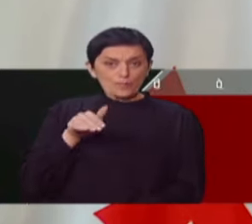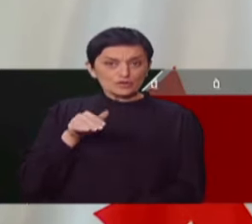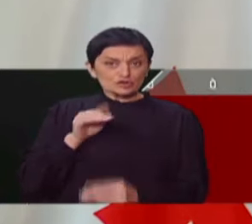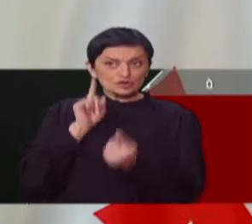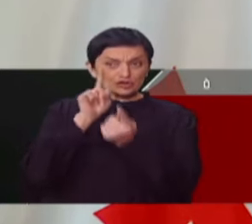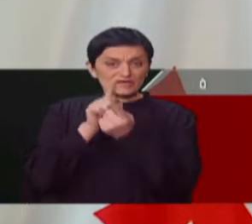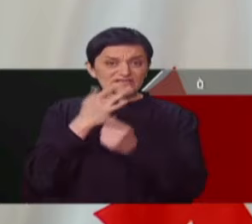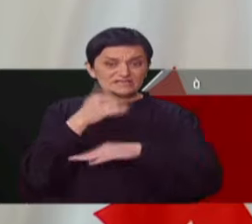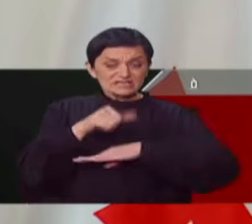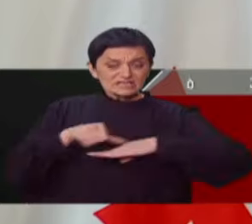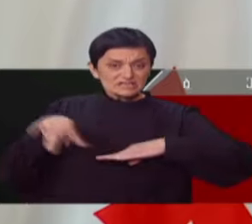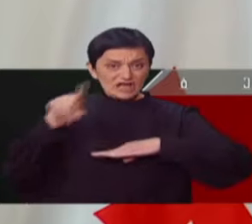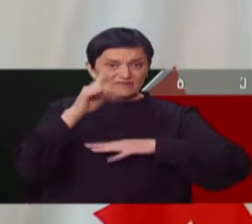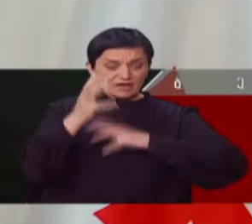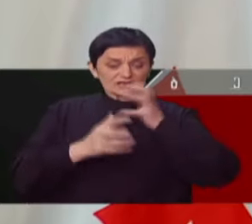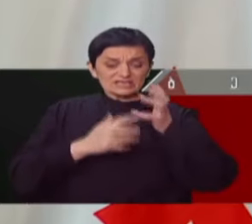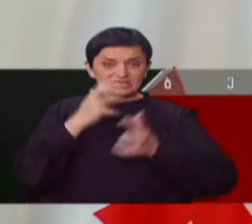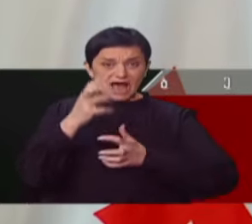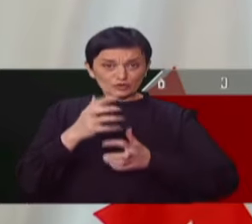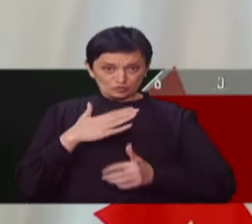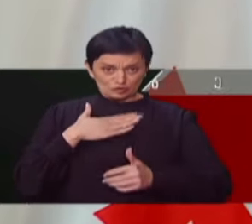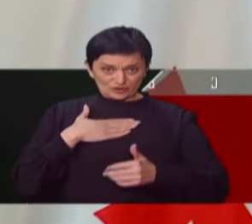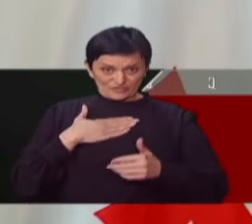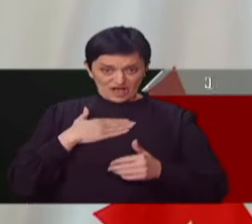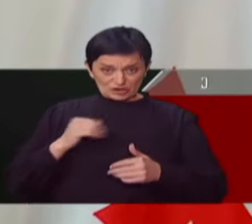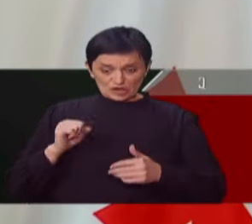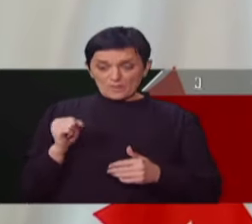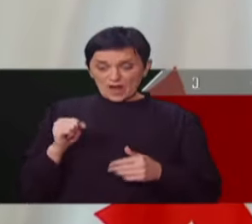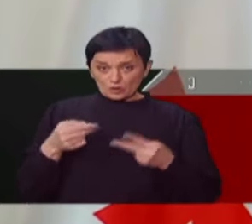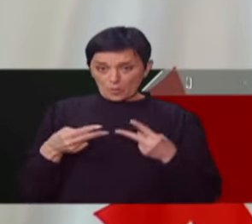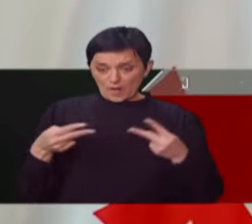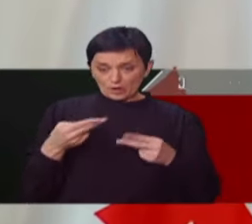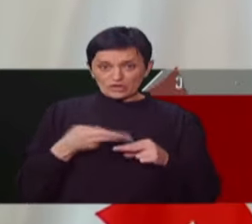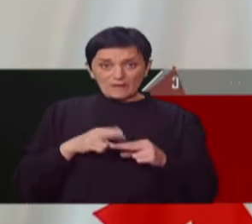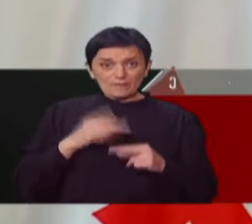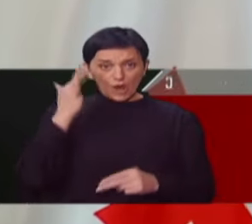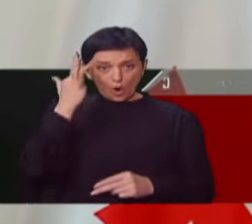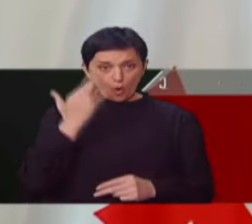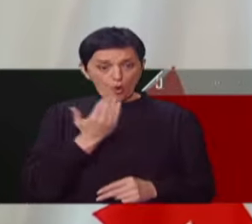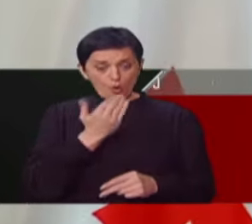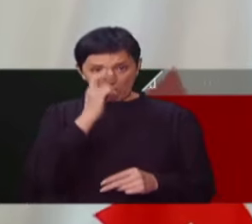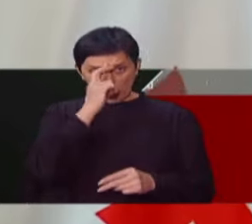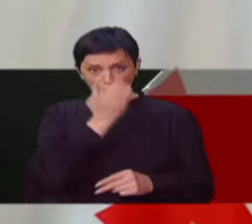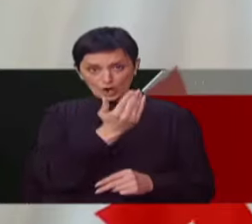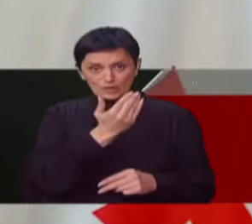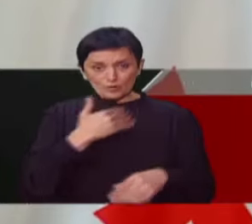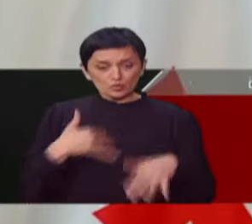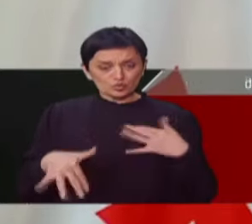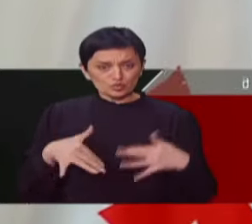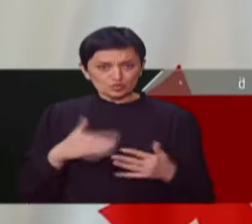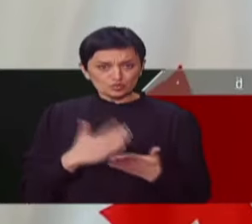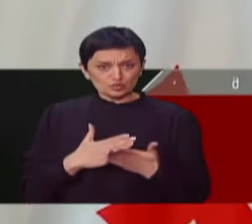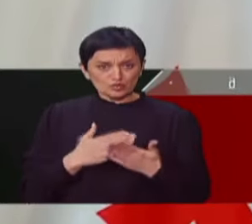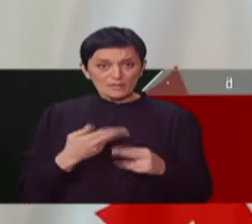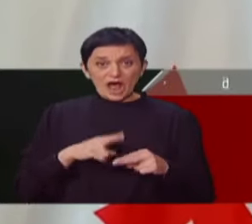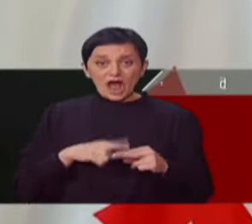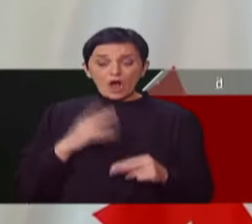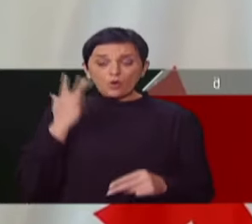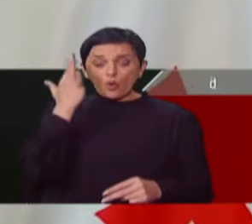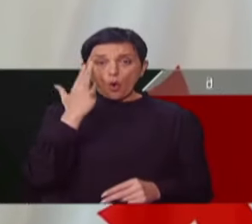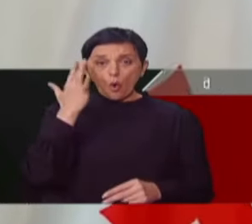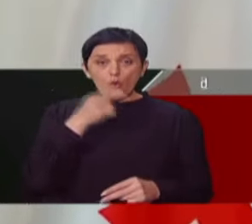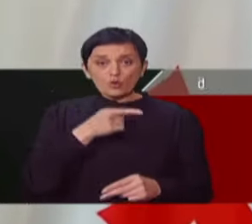имиқопеба саатворгаре саертошорисо чвенс мегобребтан да партнеребтан эс арис оцнебис хелисуплебис усусуроба. Эс арис оцнебис